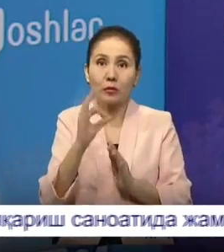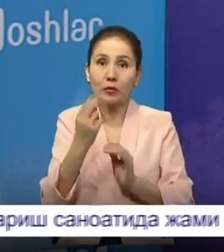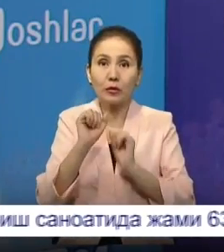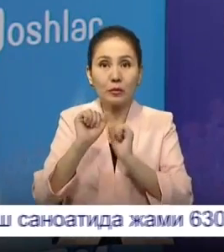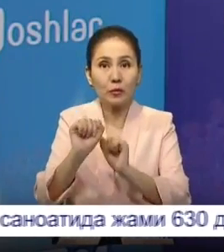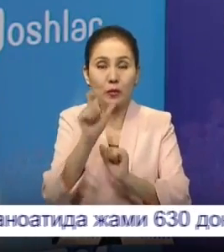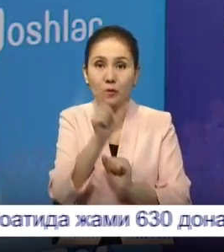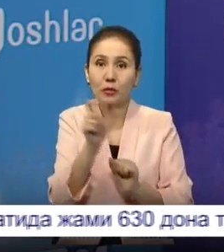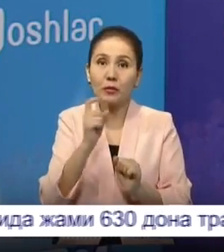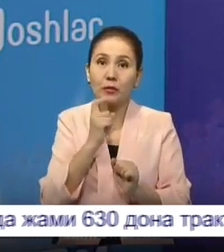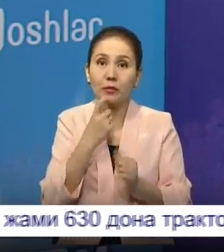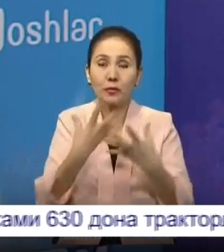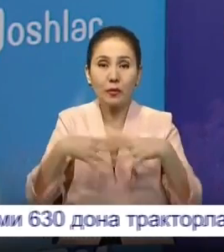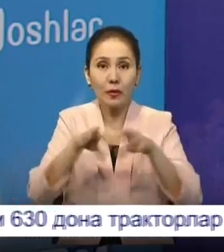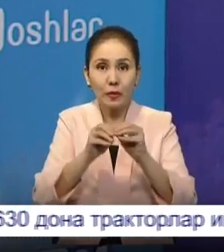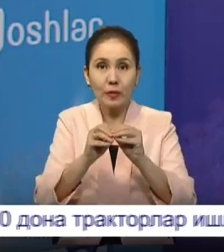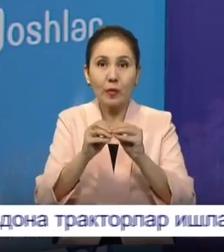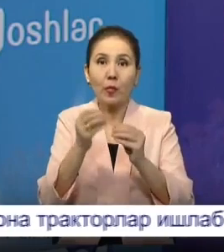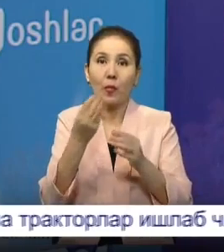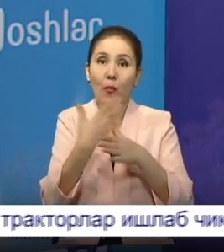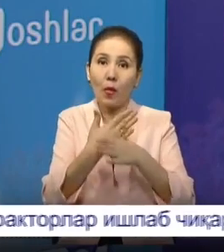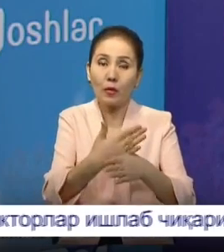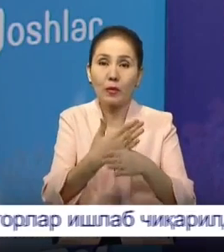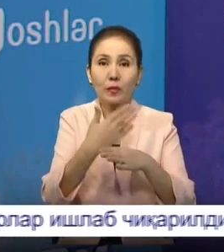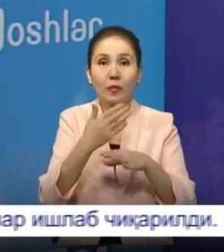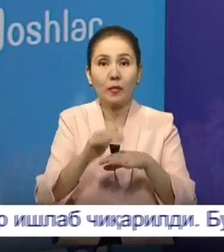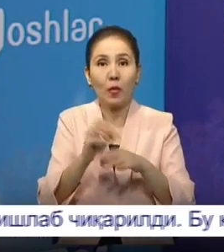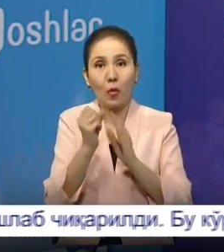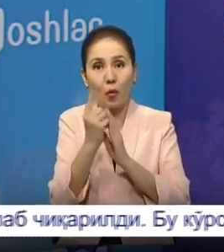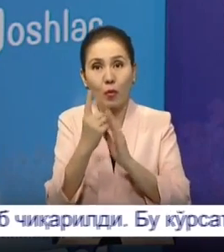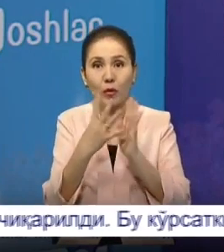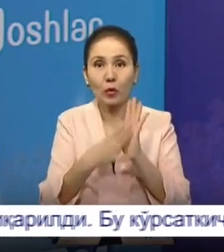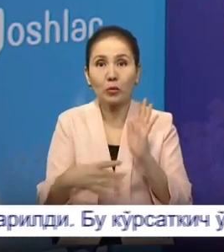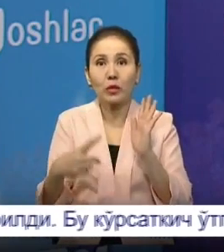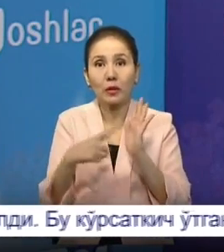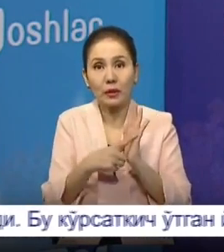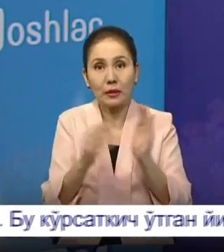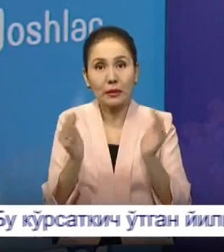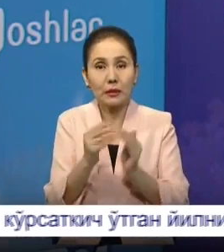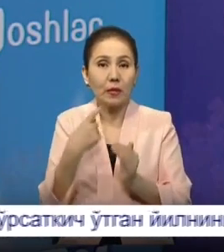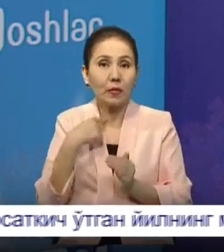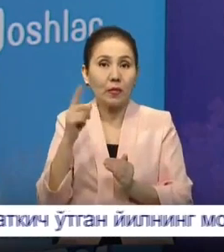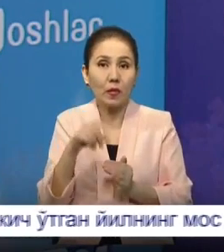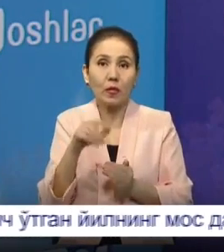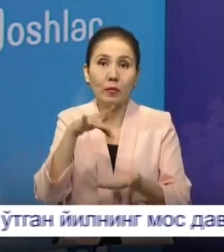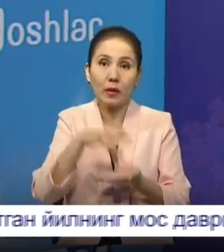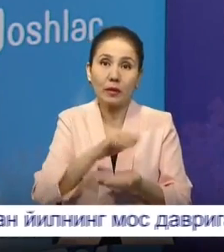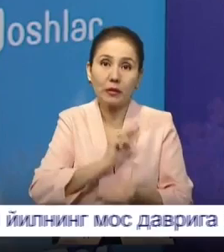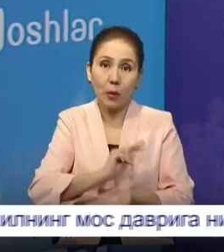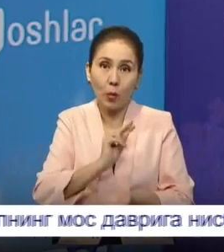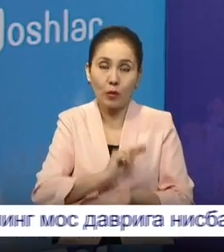ҳимояга муҳтож инсонларни моддий қўллаб-қувватлаш учун эса 1197 қисқа рақамли кол маркази